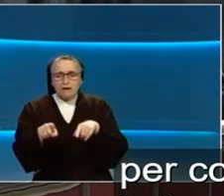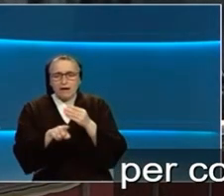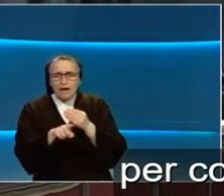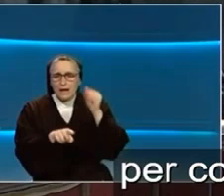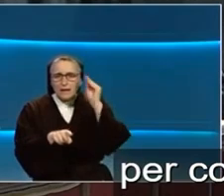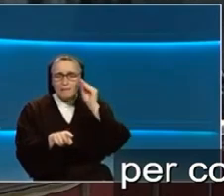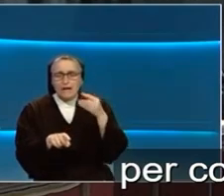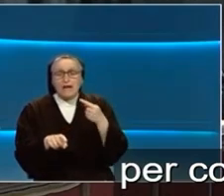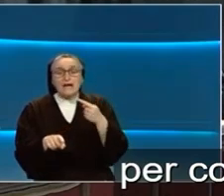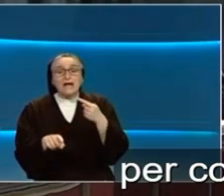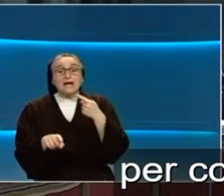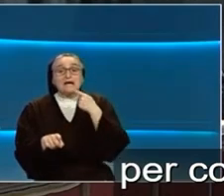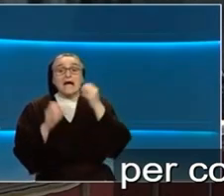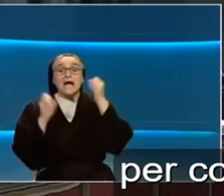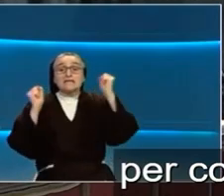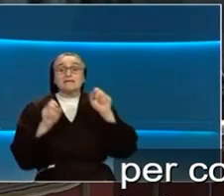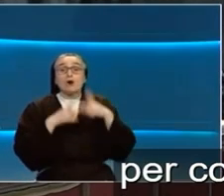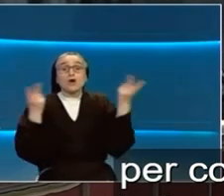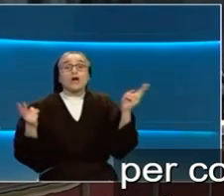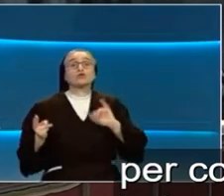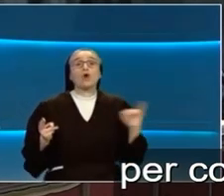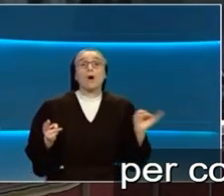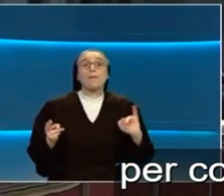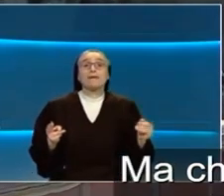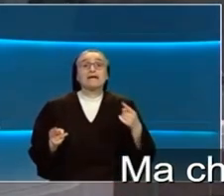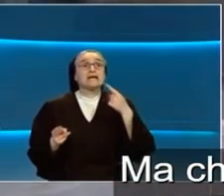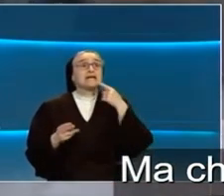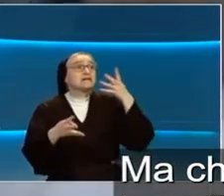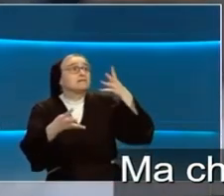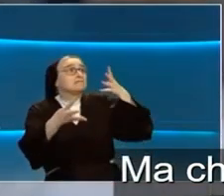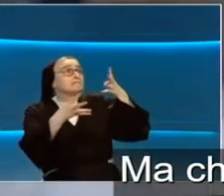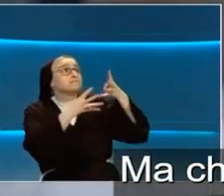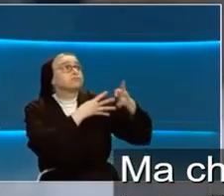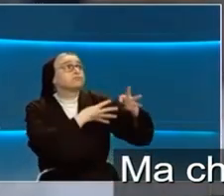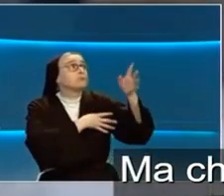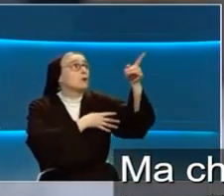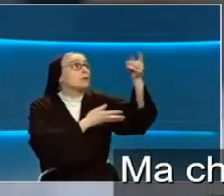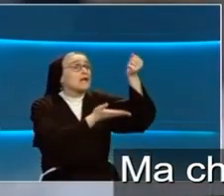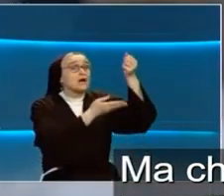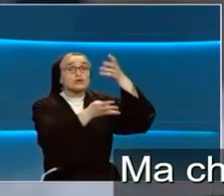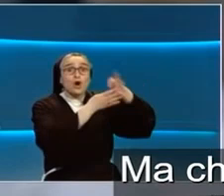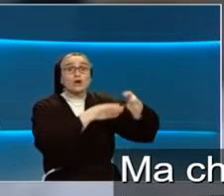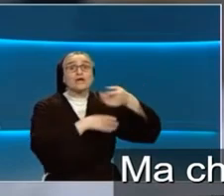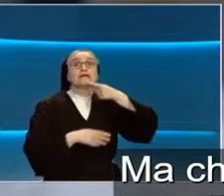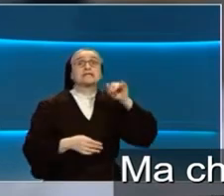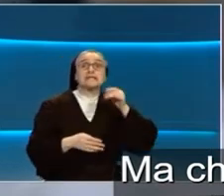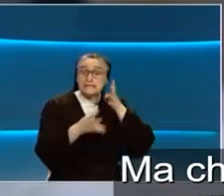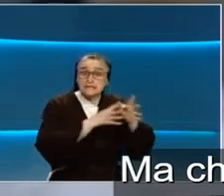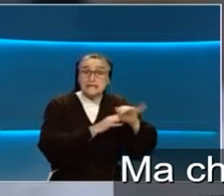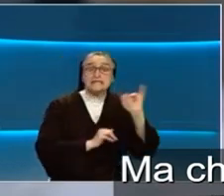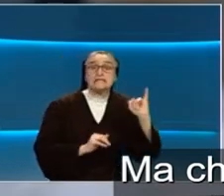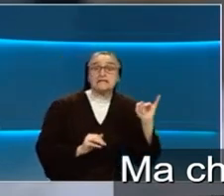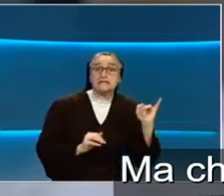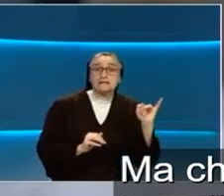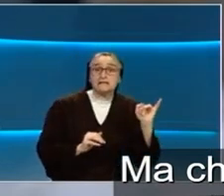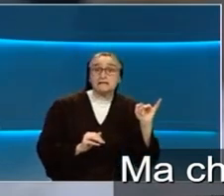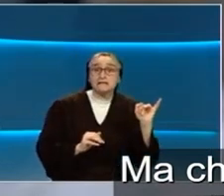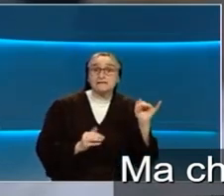Ma chi ha scoperto la sua dimora? Chi è penetrato nei suoi tesori?